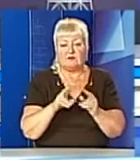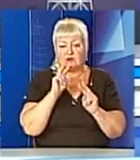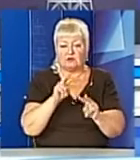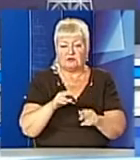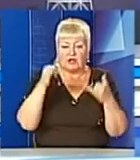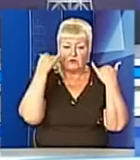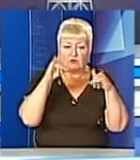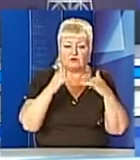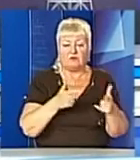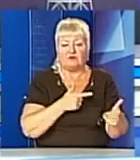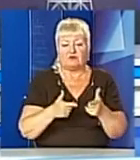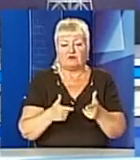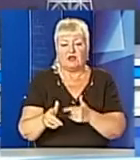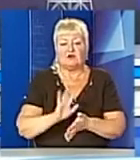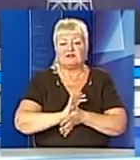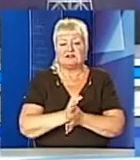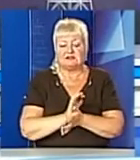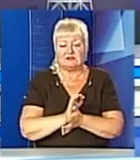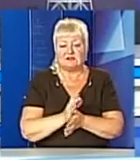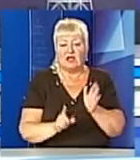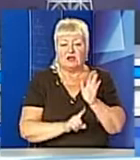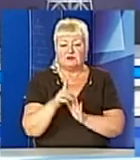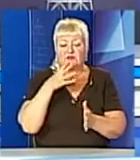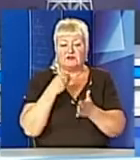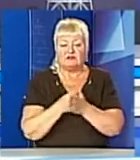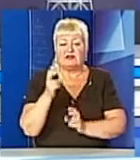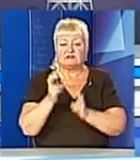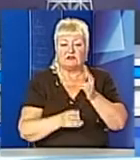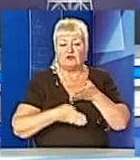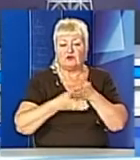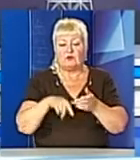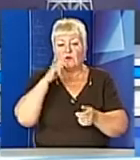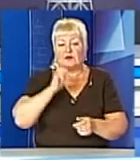та виготовляють сири. Започаткувати власне виробництво допоміг